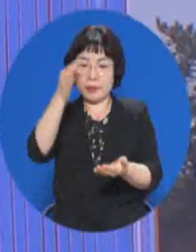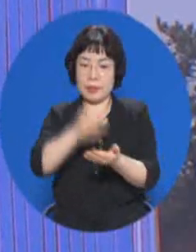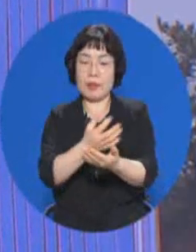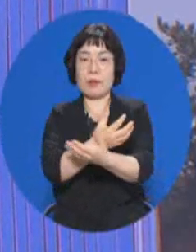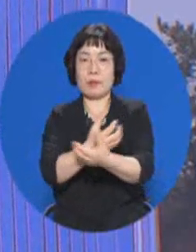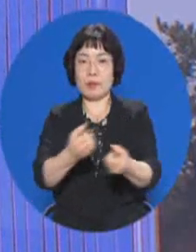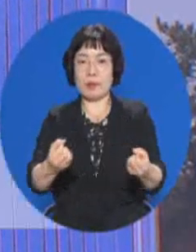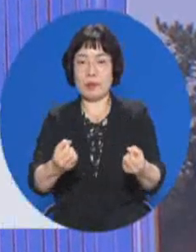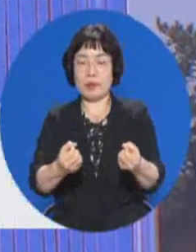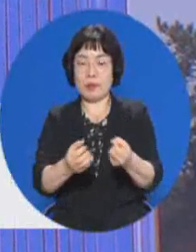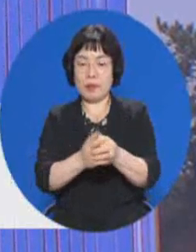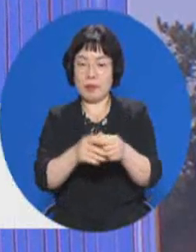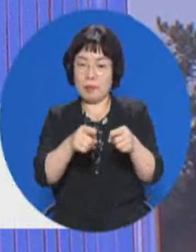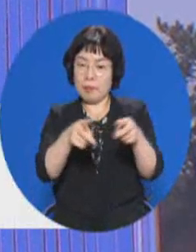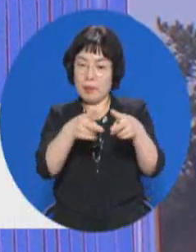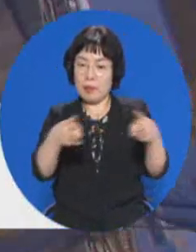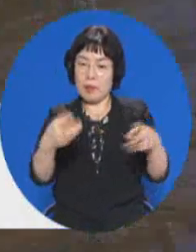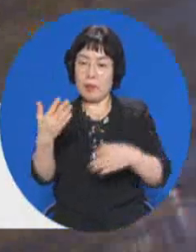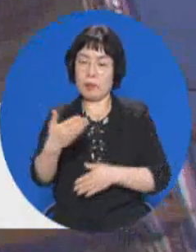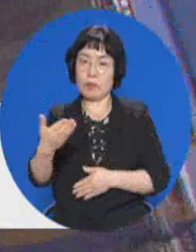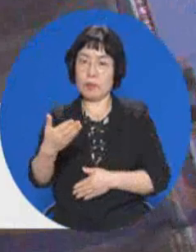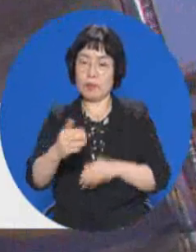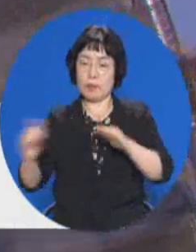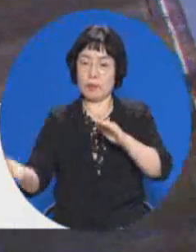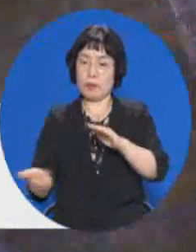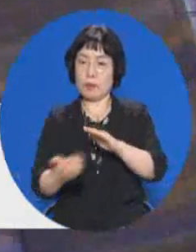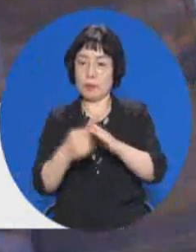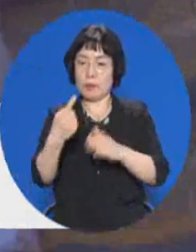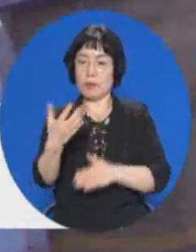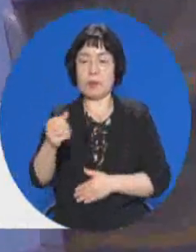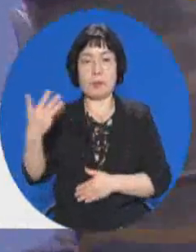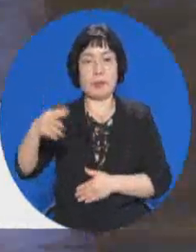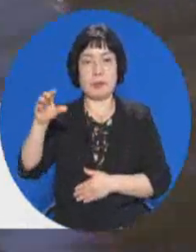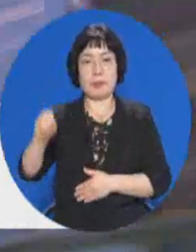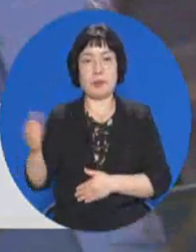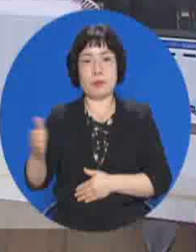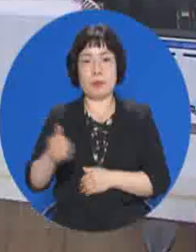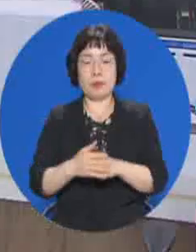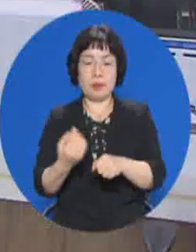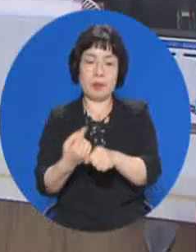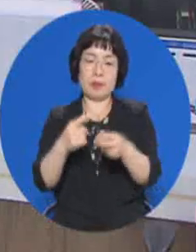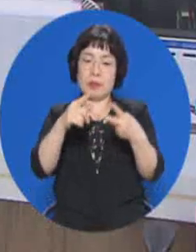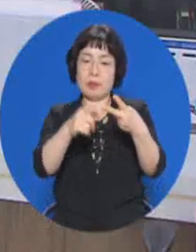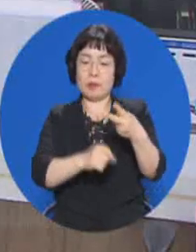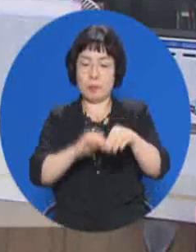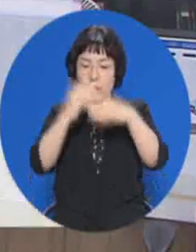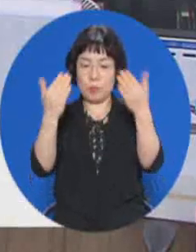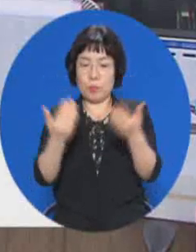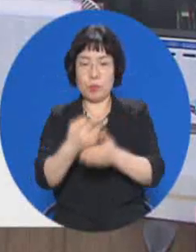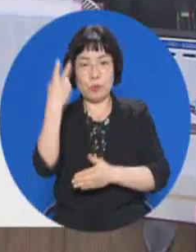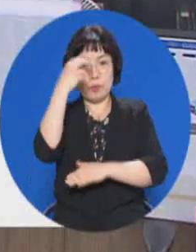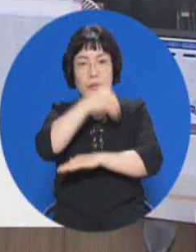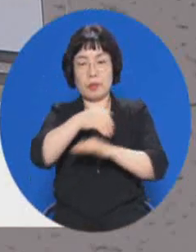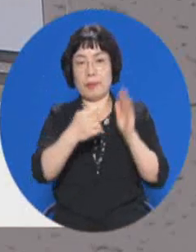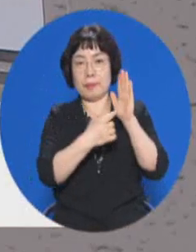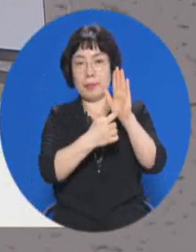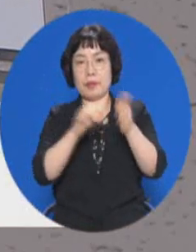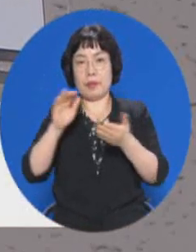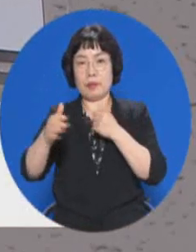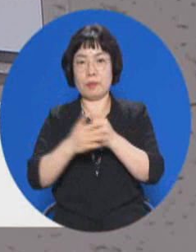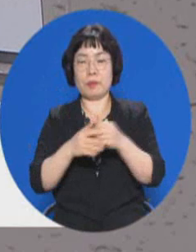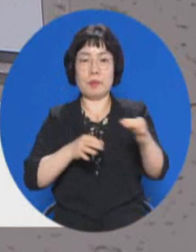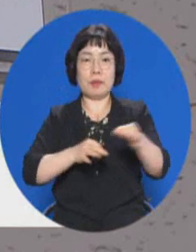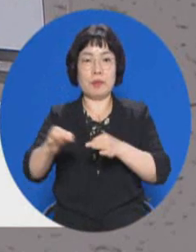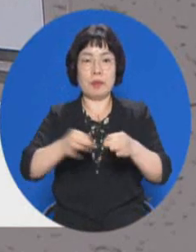거죠. 저층은 한 9천에서 최고가는 1억 8천 정도. 지난달 지자체가 전수조사 계획을 발표한 이후